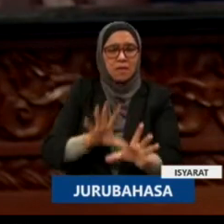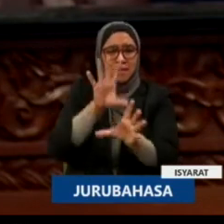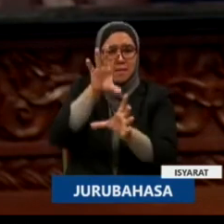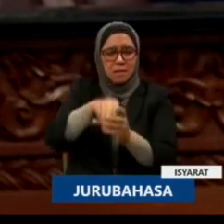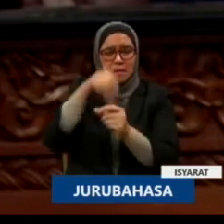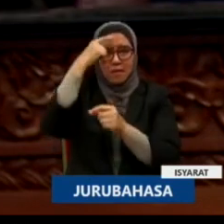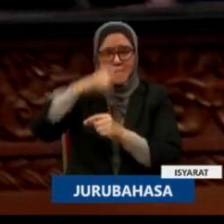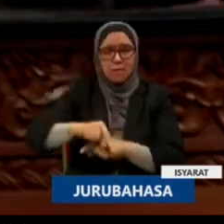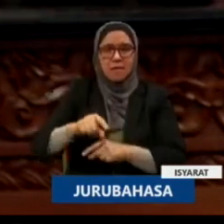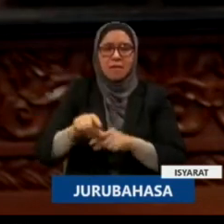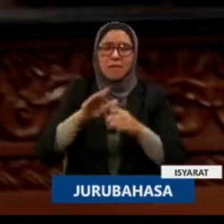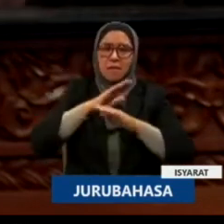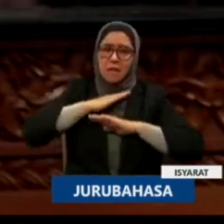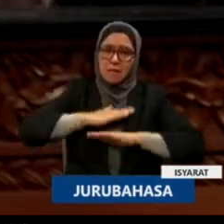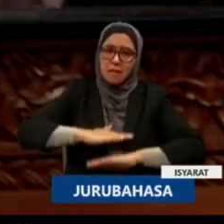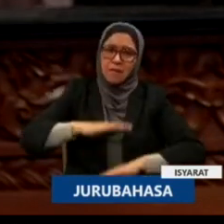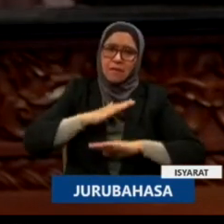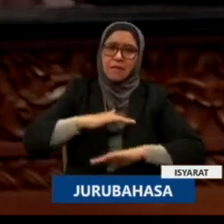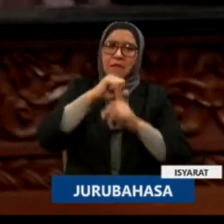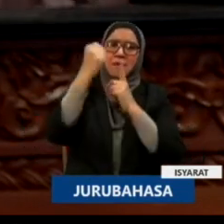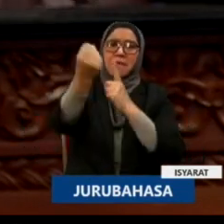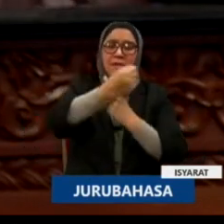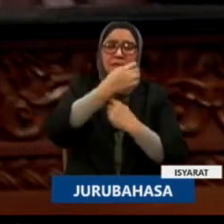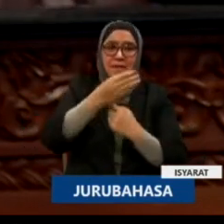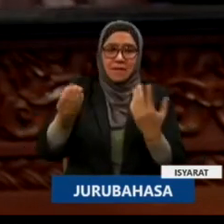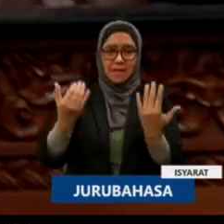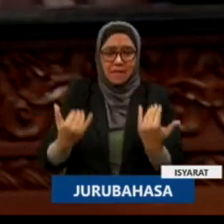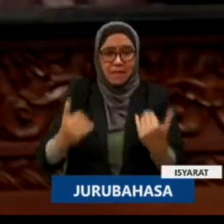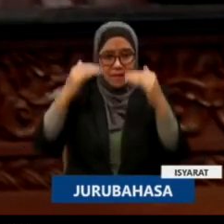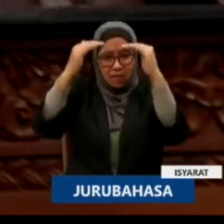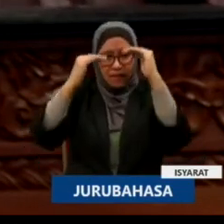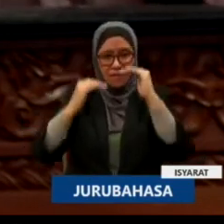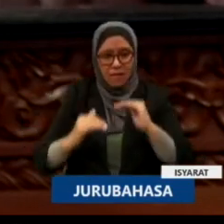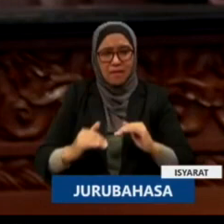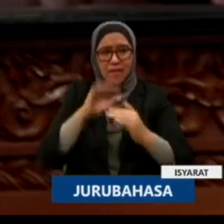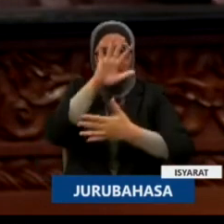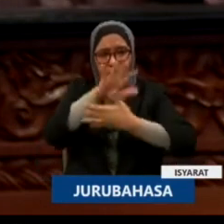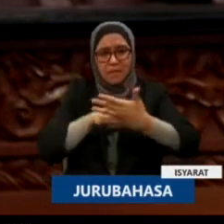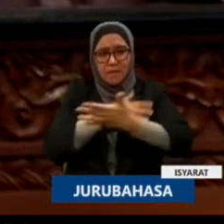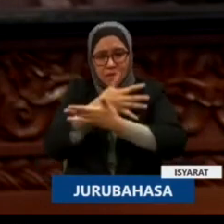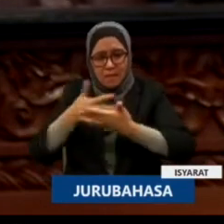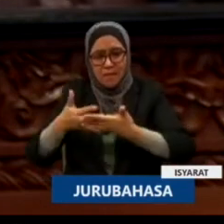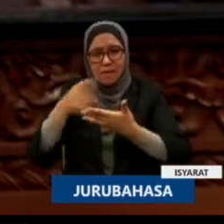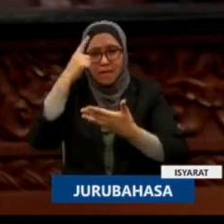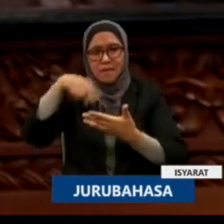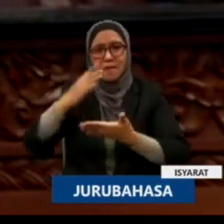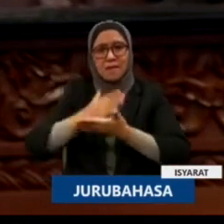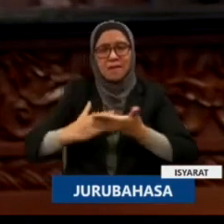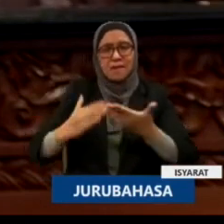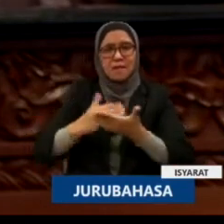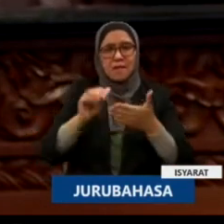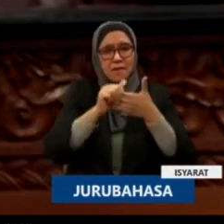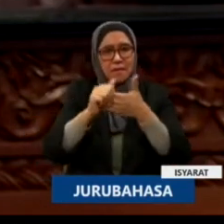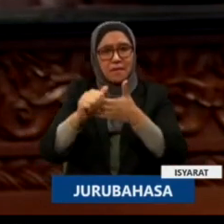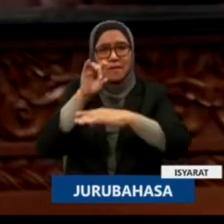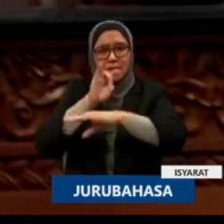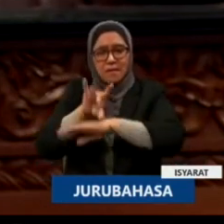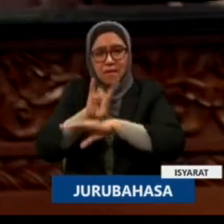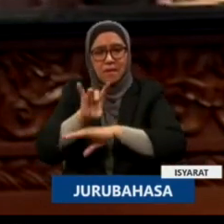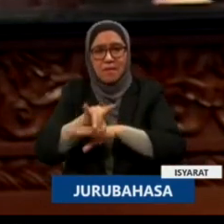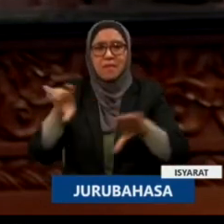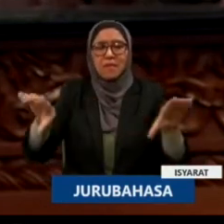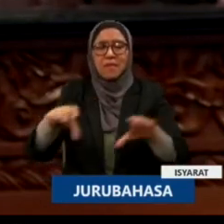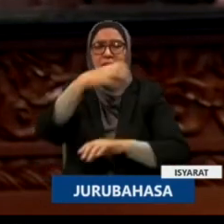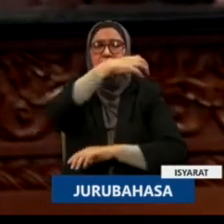kini pemantauan secara berkala dengan menjalankan seksi bimbingan dan nasihat telah dilaksanakan oleh pegawai akrab